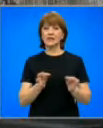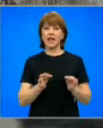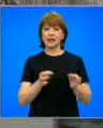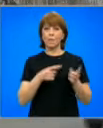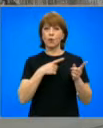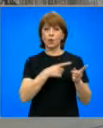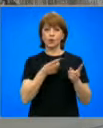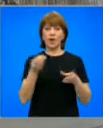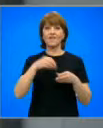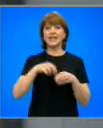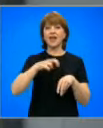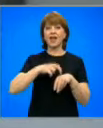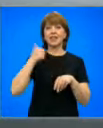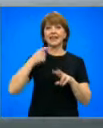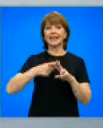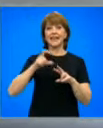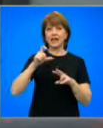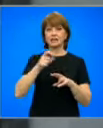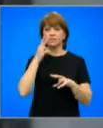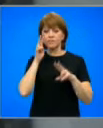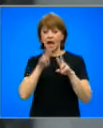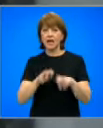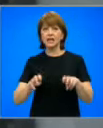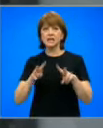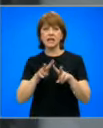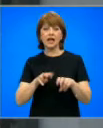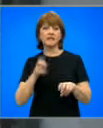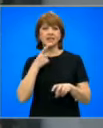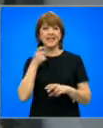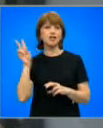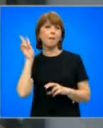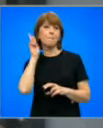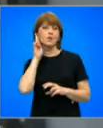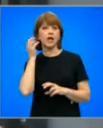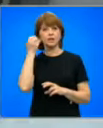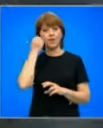Спецпрокуратурата влезе в ДАНС, разследват контрразузнавачи за шпионаж в полза на Русия.